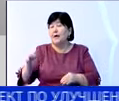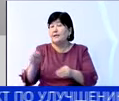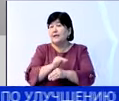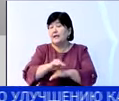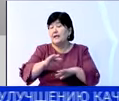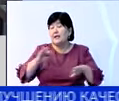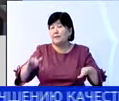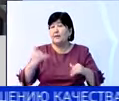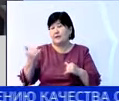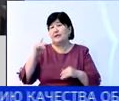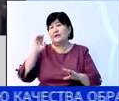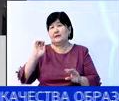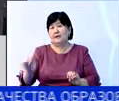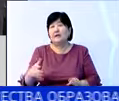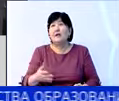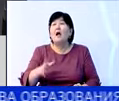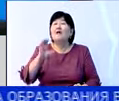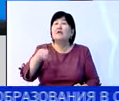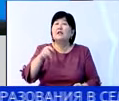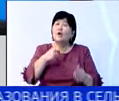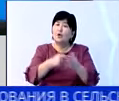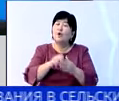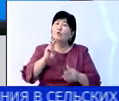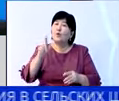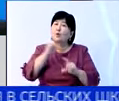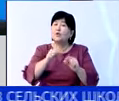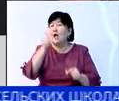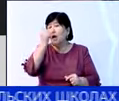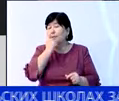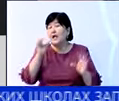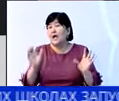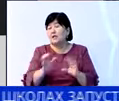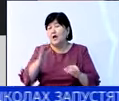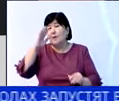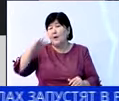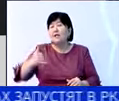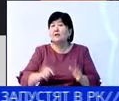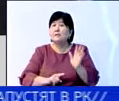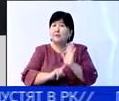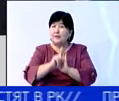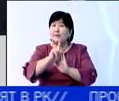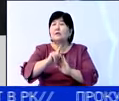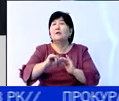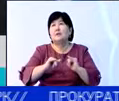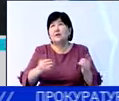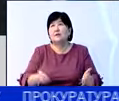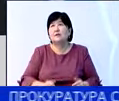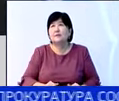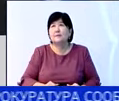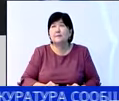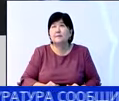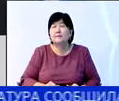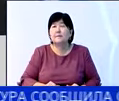реабилитации несовершеннолетних. Сейчас Владик накормлен, ходит в школу. Благодаря заботе мальчик постепенно приходит в себя.